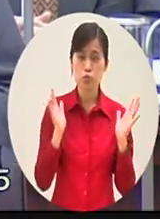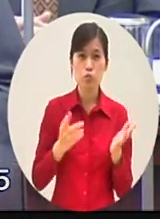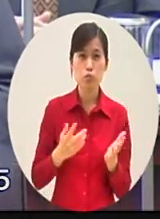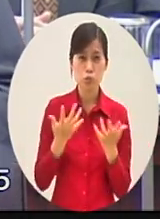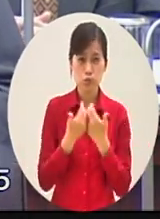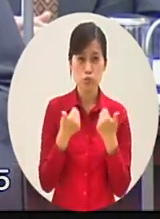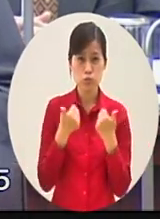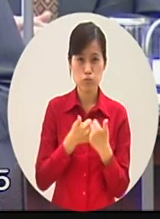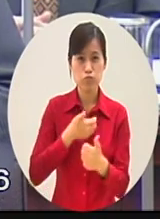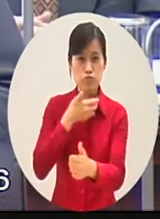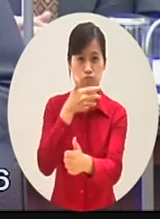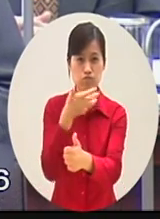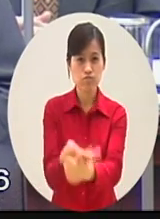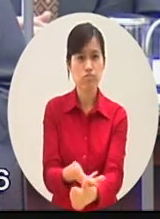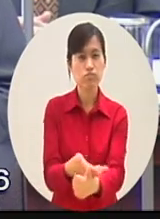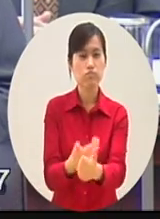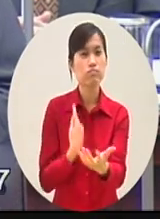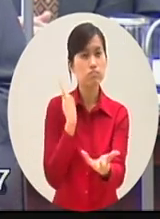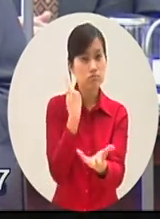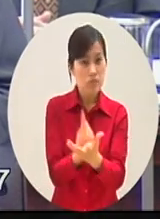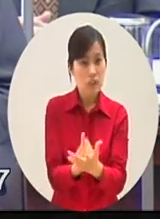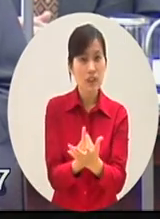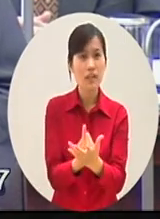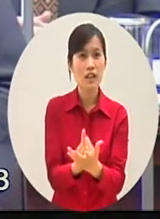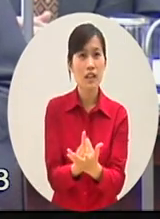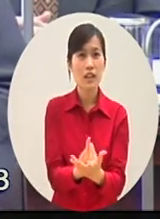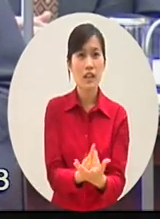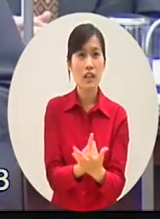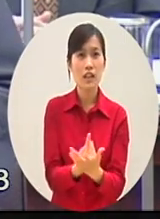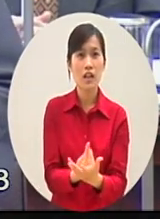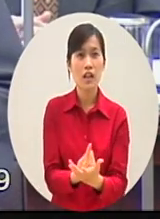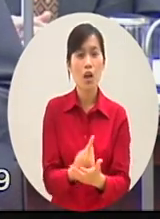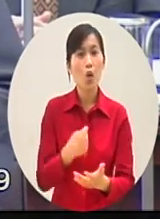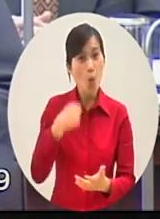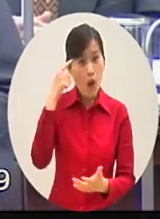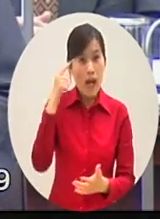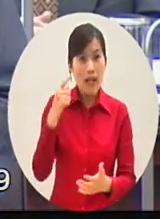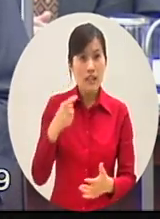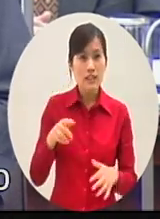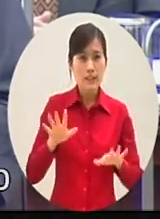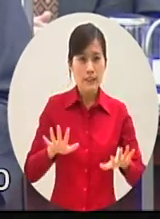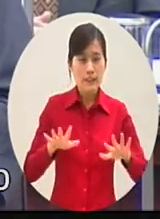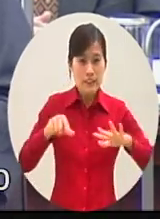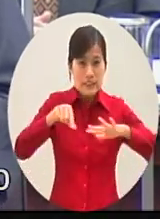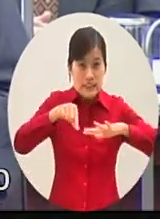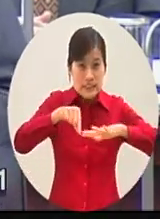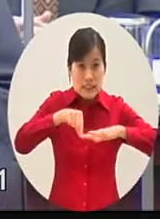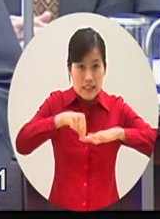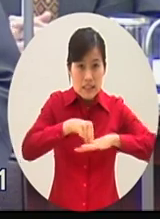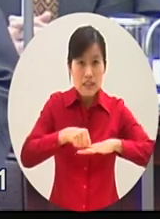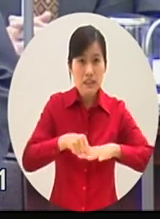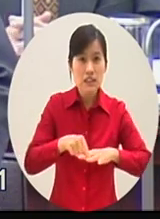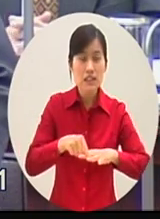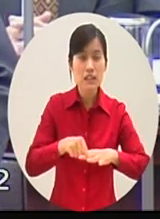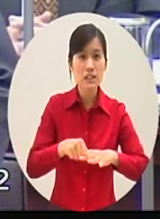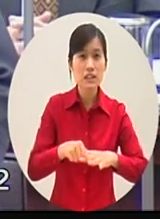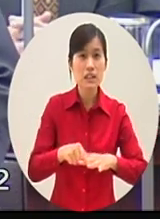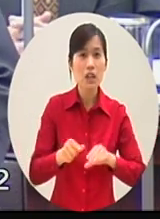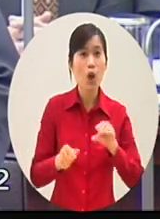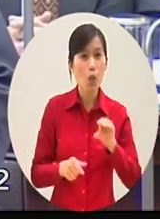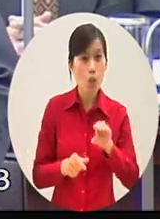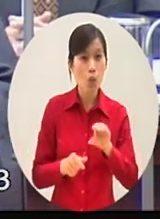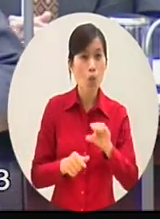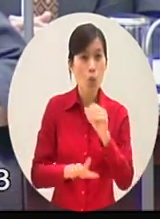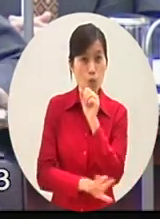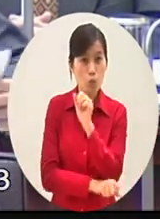咱金车金车教育文化基金会啊，伊每一边因办类